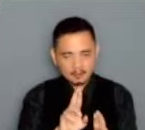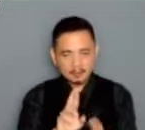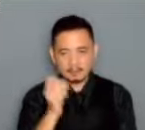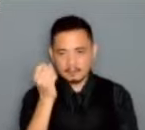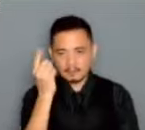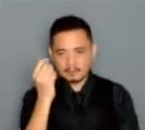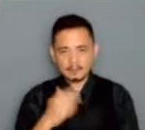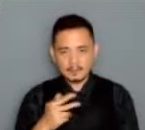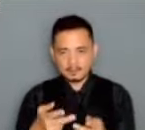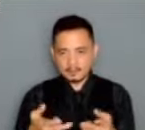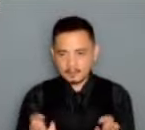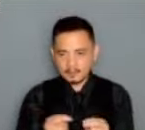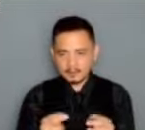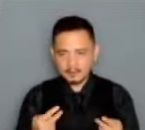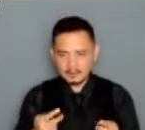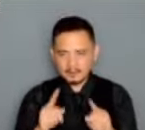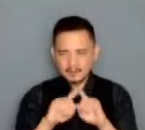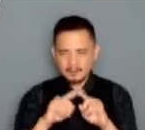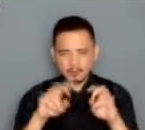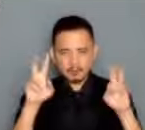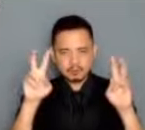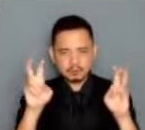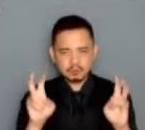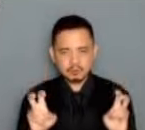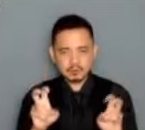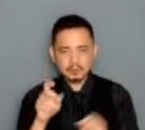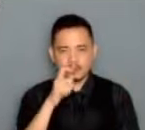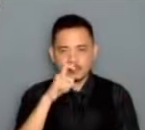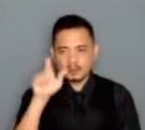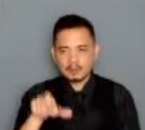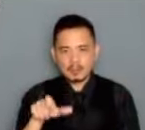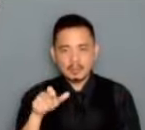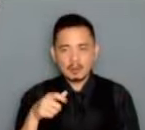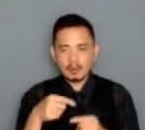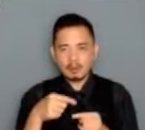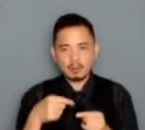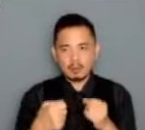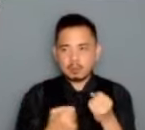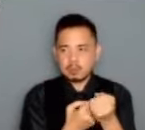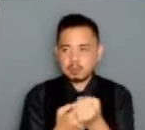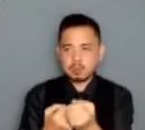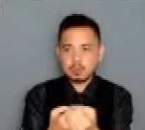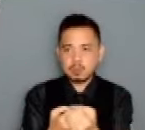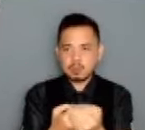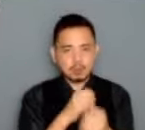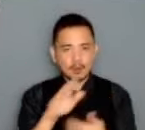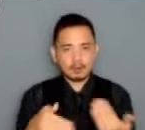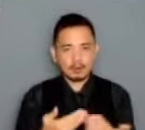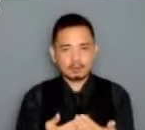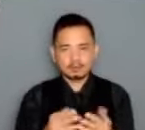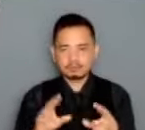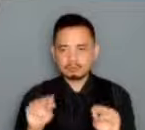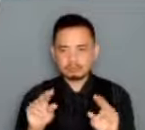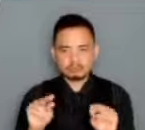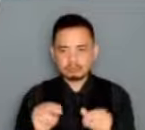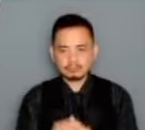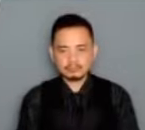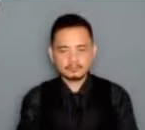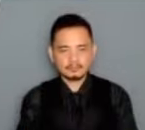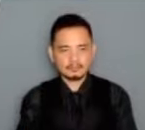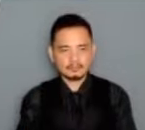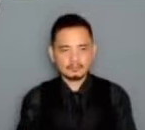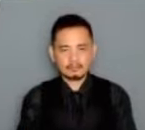mga isyu, hindi kailangan na sumasang-ayon ako sa lahat ng mga ito. Pero si First Lady Liza Marcos, hindi nagustuhan